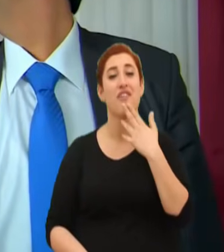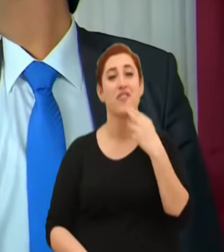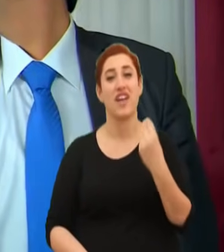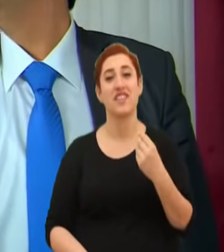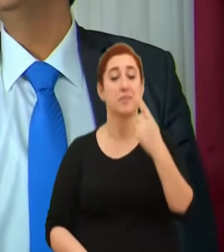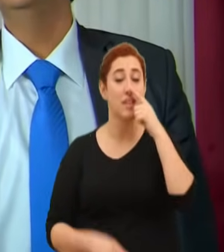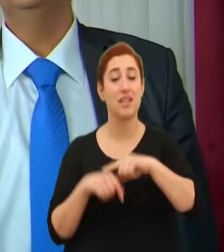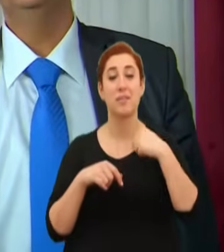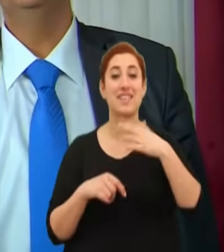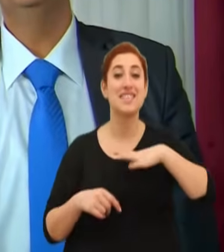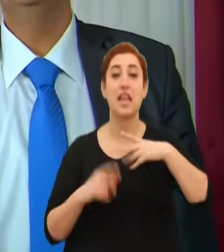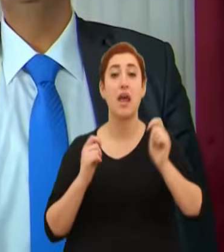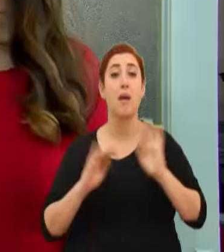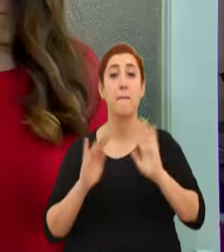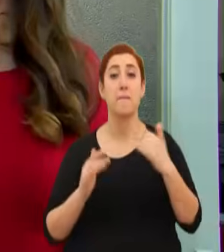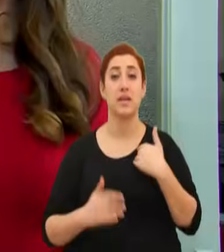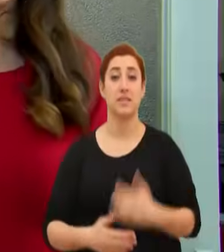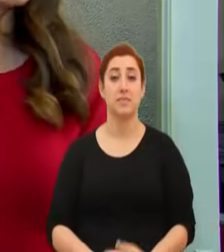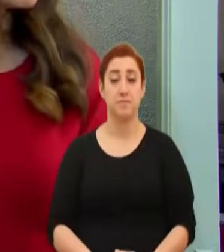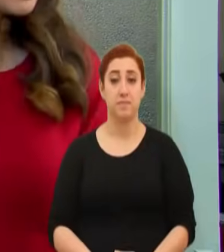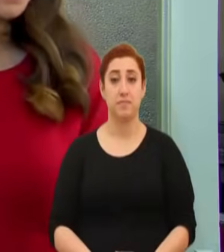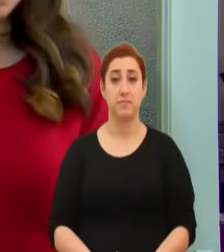hanımefendiciğim, inanın bana isteyerek olmadı.